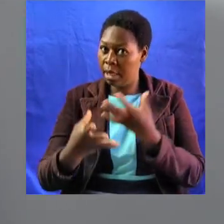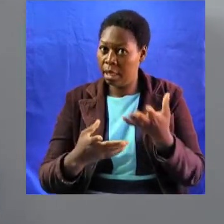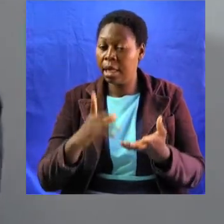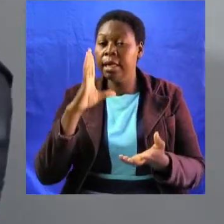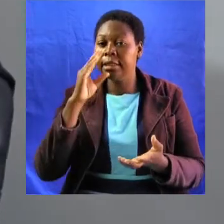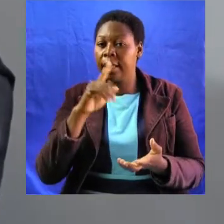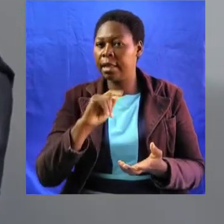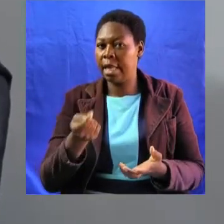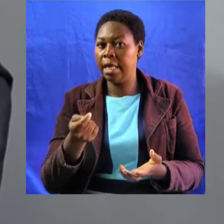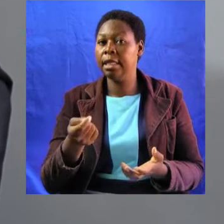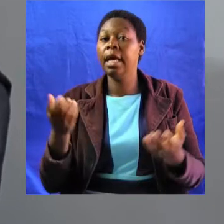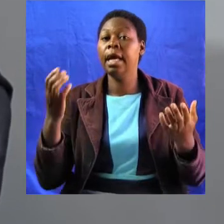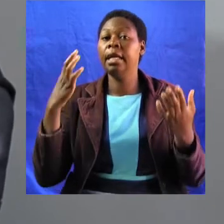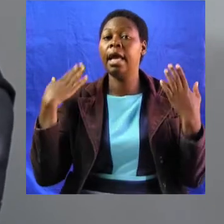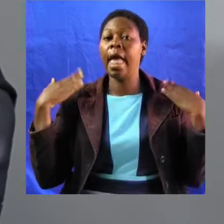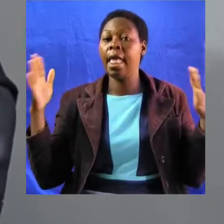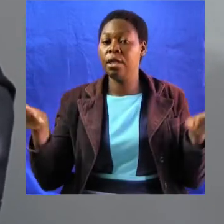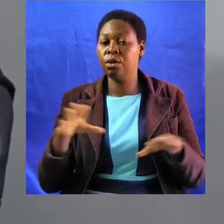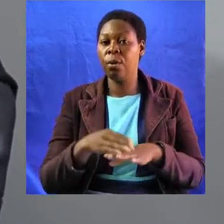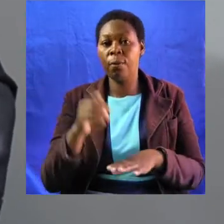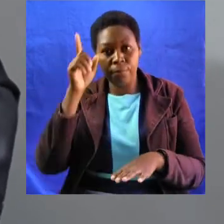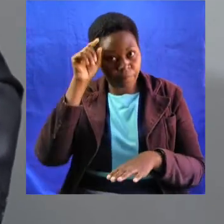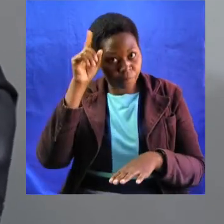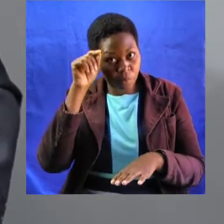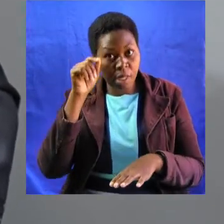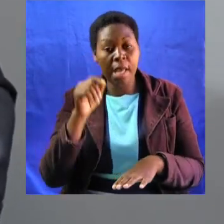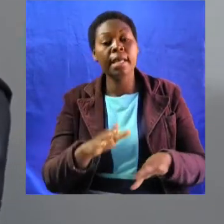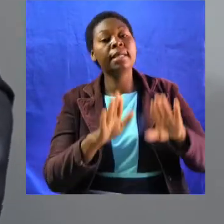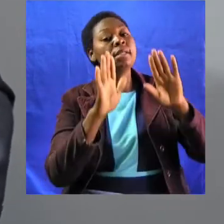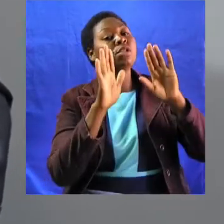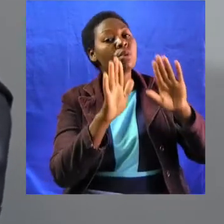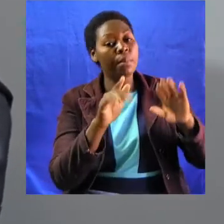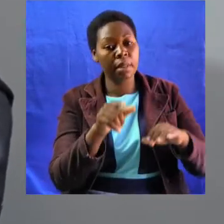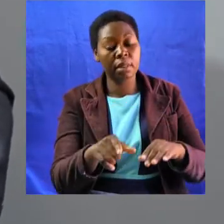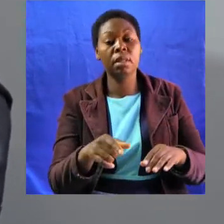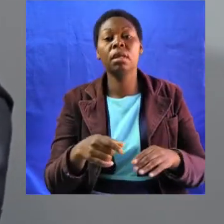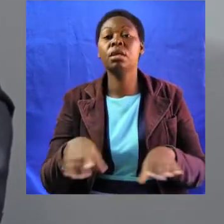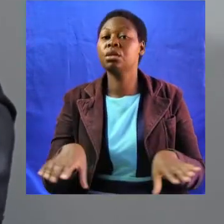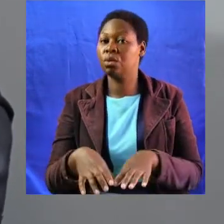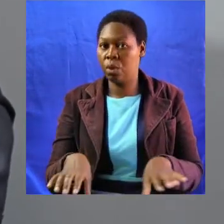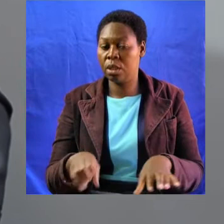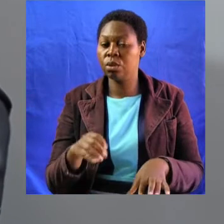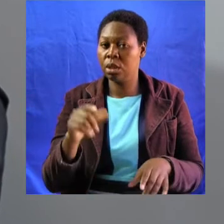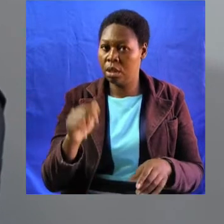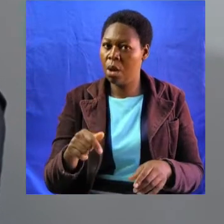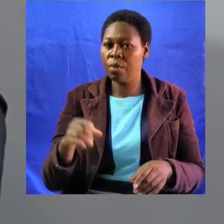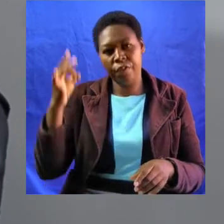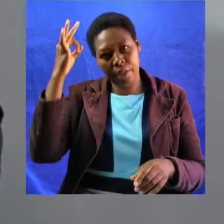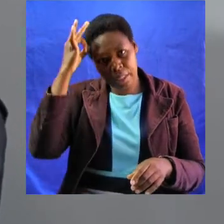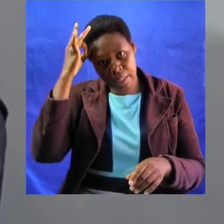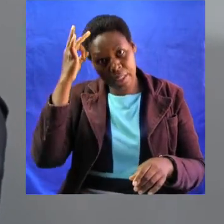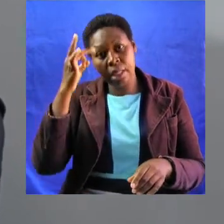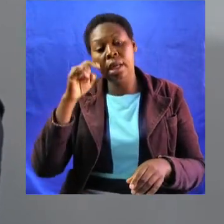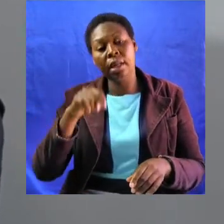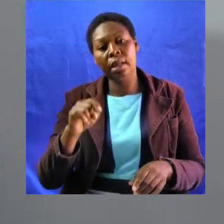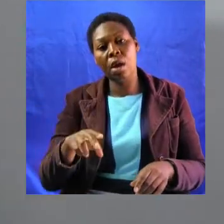Saka mambo anga akuchitonga manje ainzi Ahashverosh. Ndobva anyorerwa tsamba yamaverenga iyi. Kunzi mukangosiya vachivaka gutaira